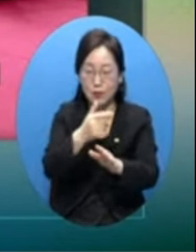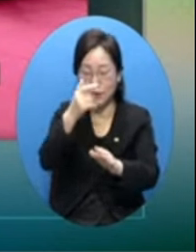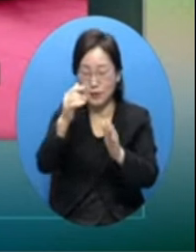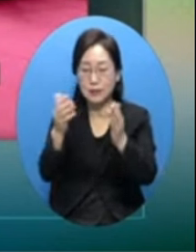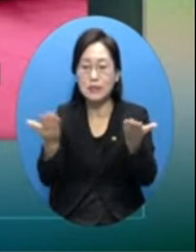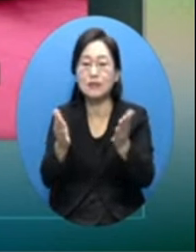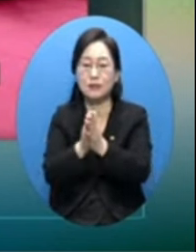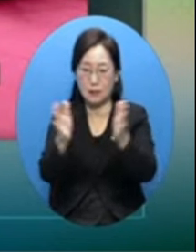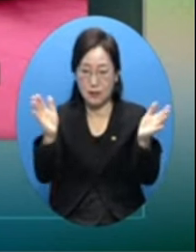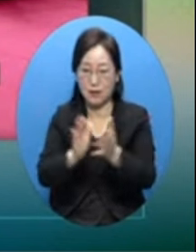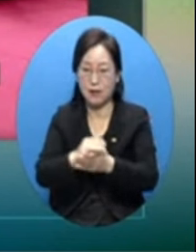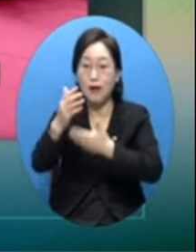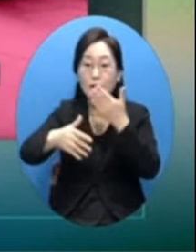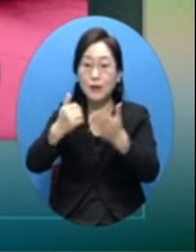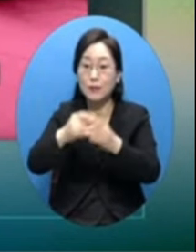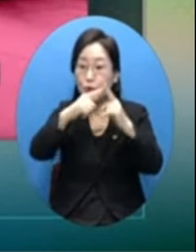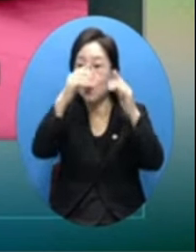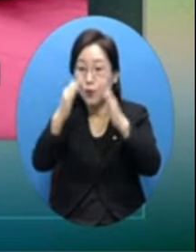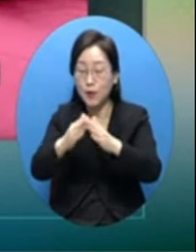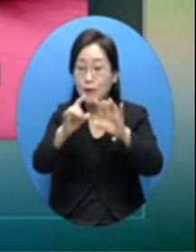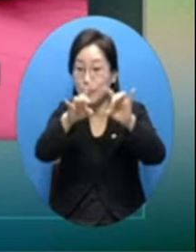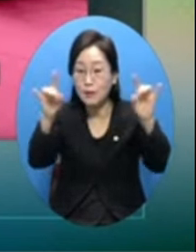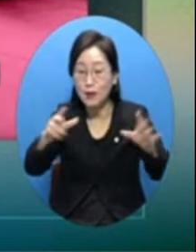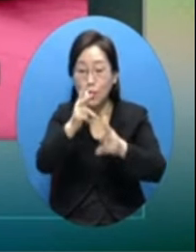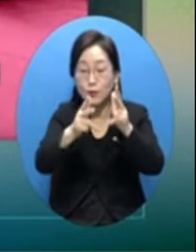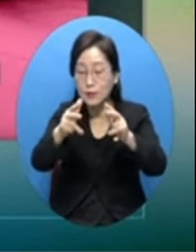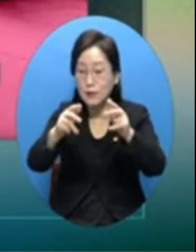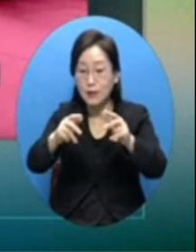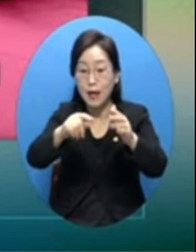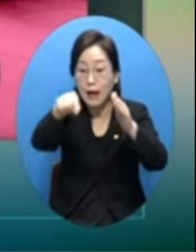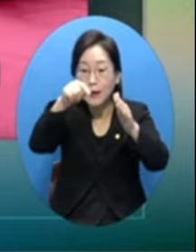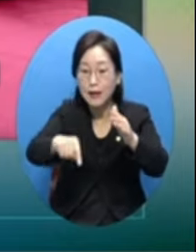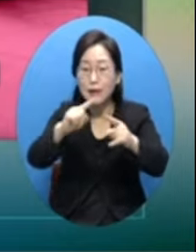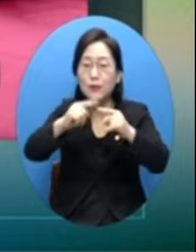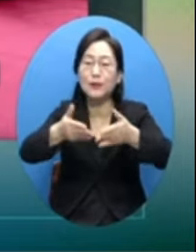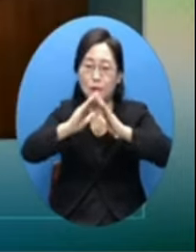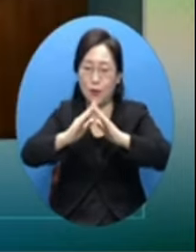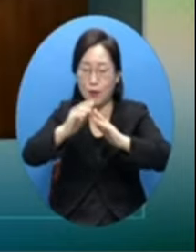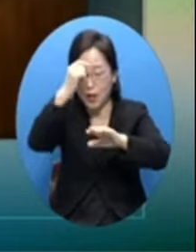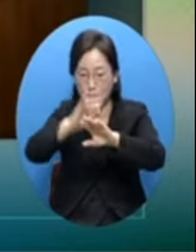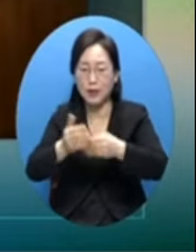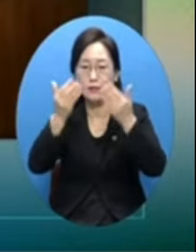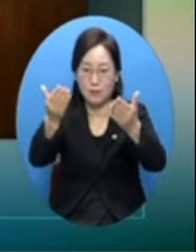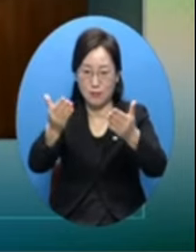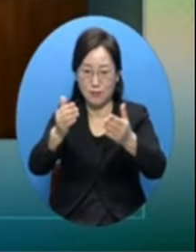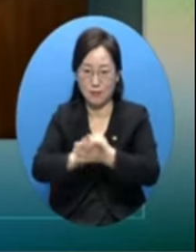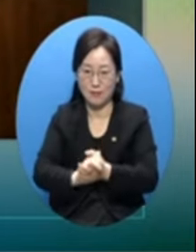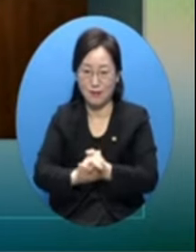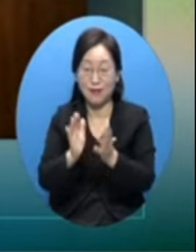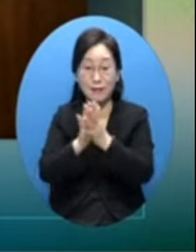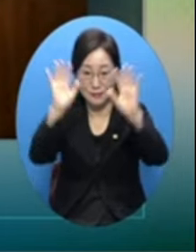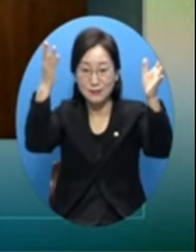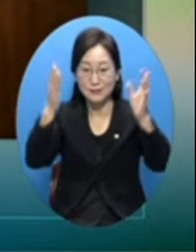하나님께서이 모든 교회마다 공장마다 교회를 세우시고 예배를 드리게 만들어 주신 것입니다